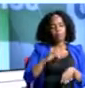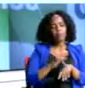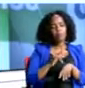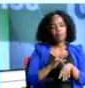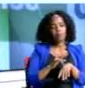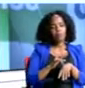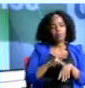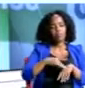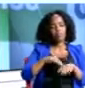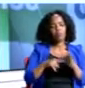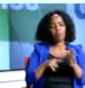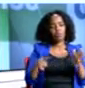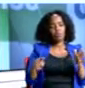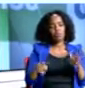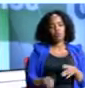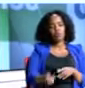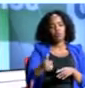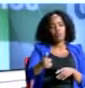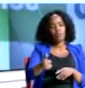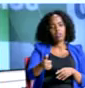siro eratimur latu defani